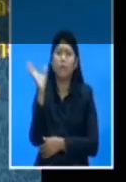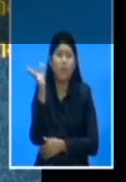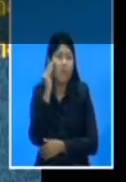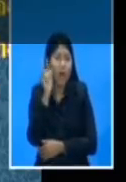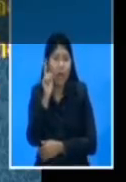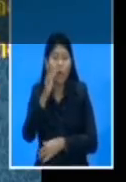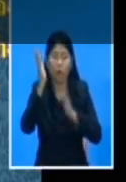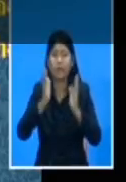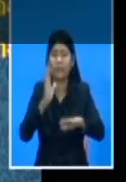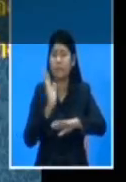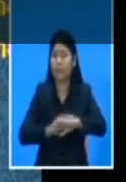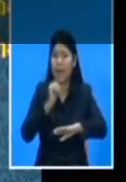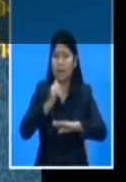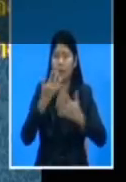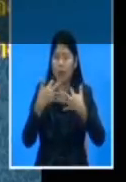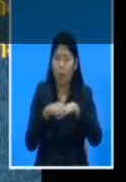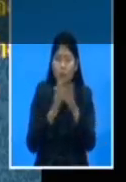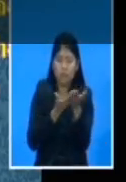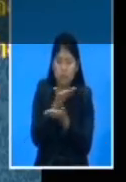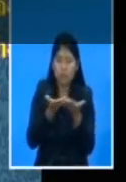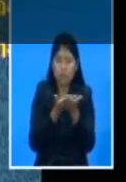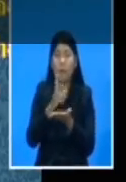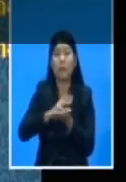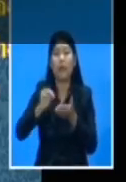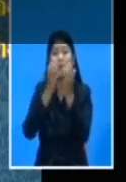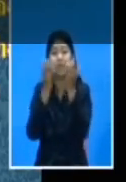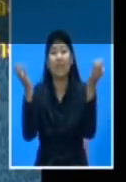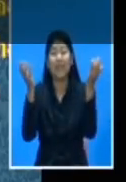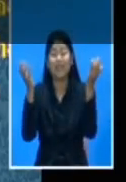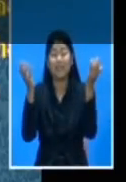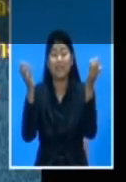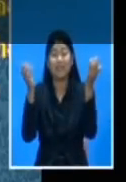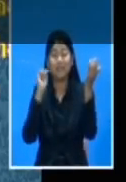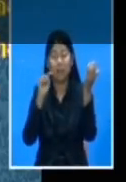ชาการและไปร่วมเสวนาด้วยที่มหาวิทยาลัยธรรมศาสต